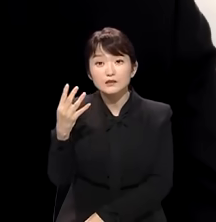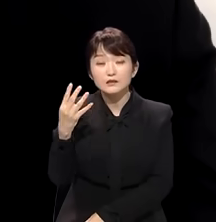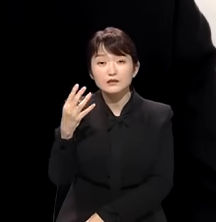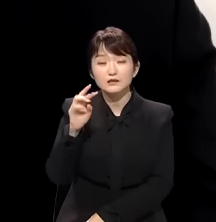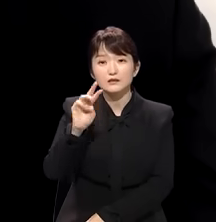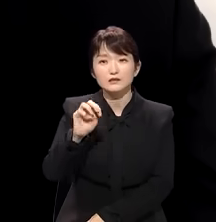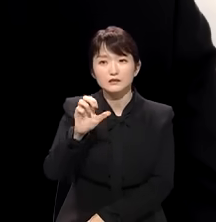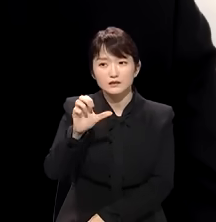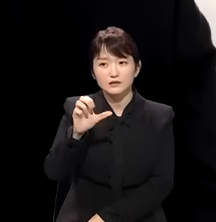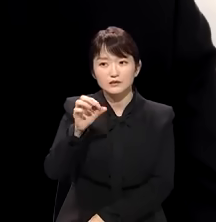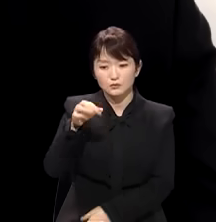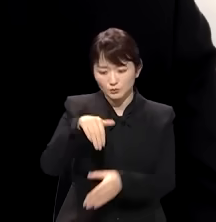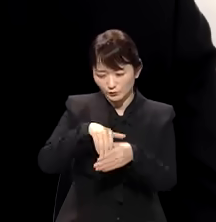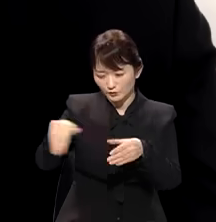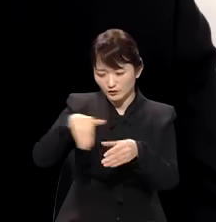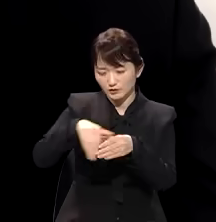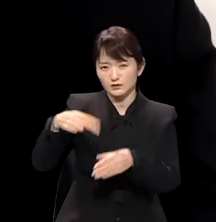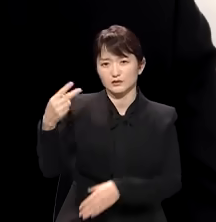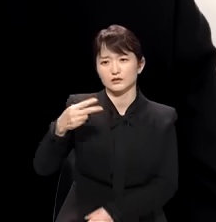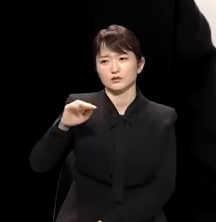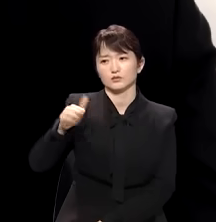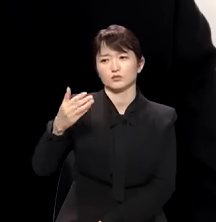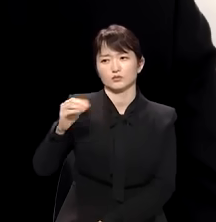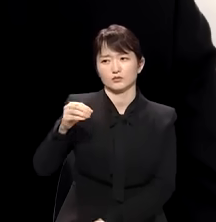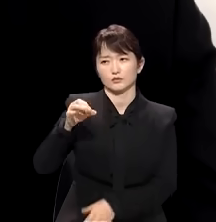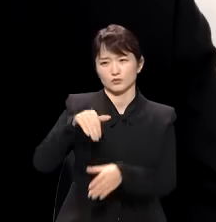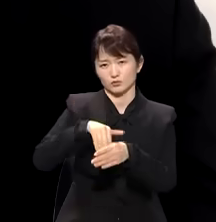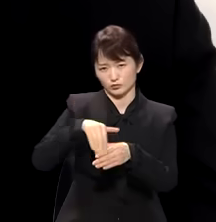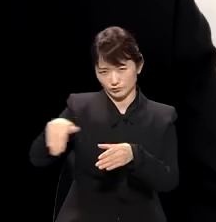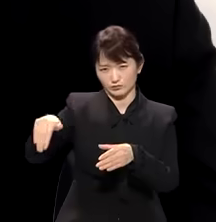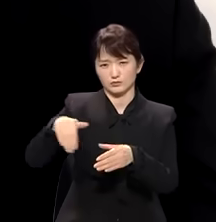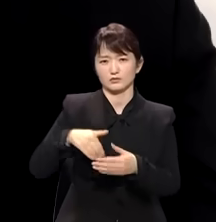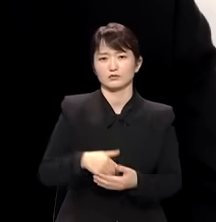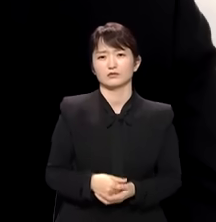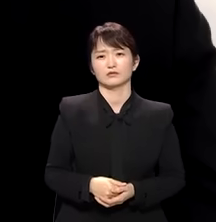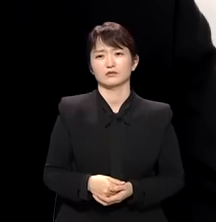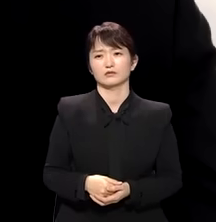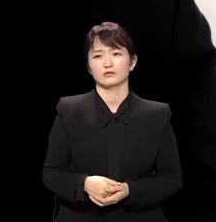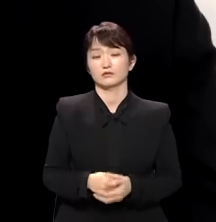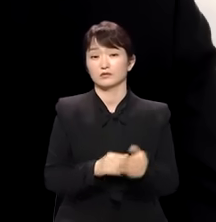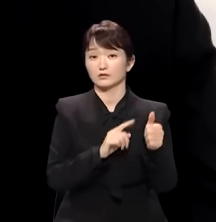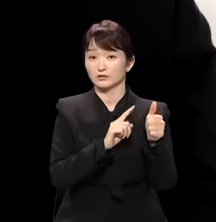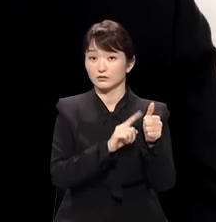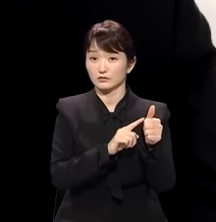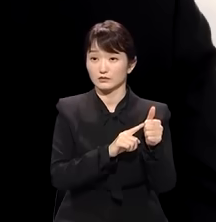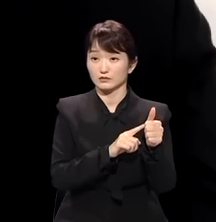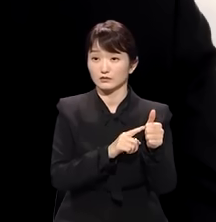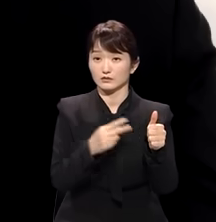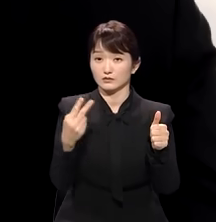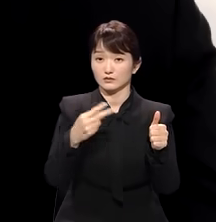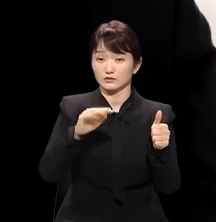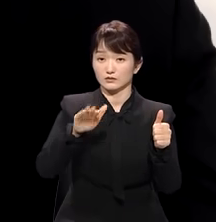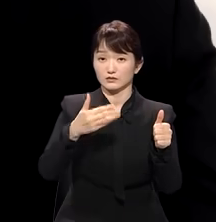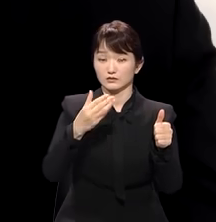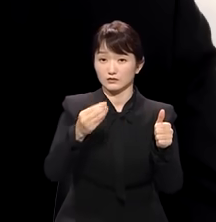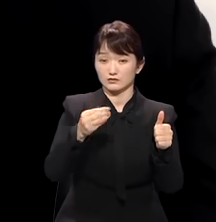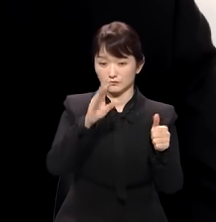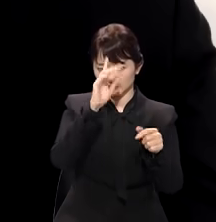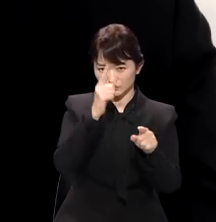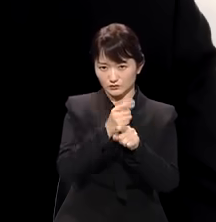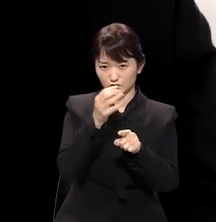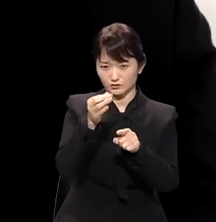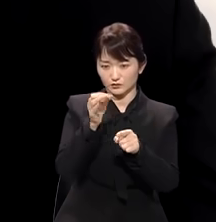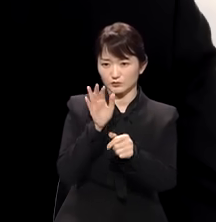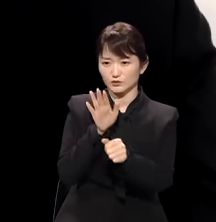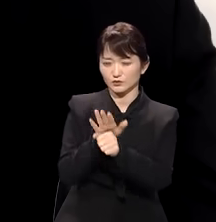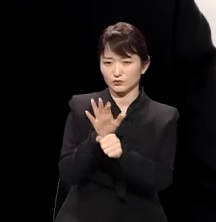걸쳐서 총 2,900만 원이 넘는 돈을 보냈다고 합니다 하지만이 남성의 2,900만 원의 치료비 지원에도